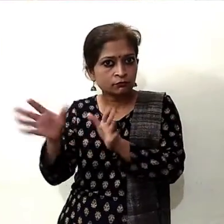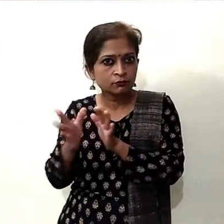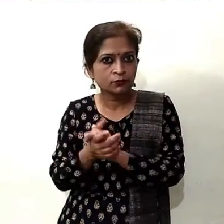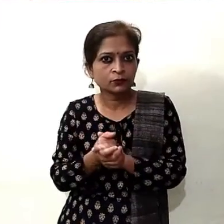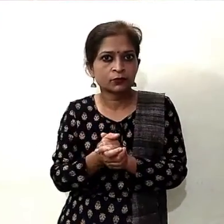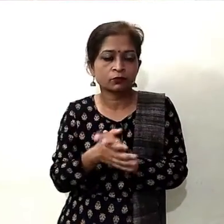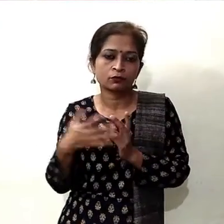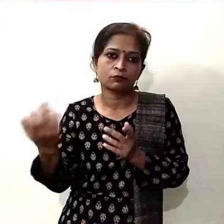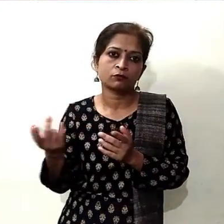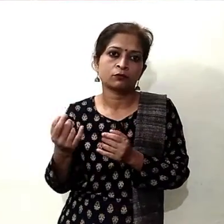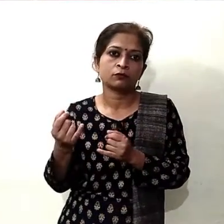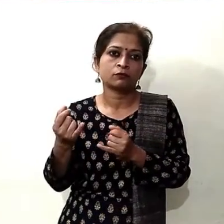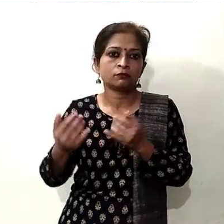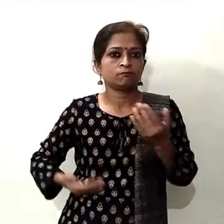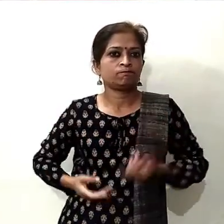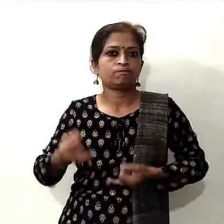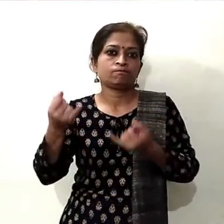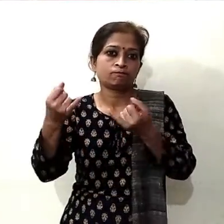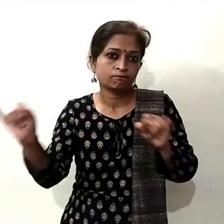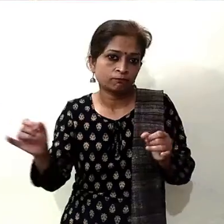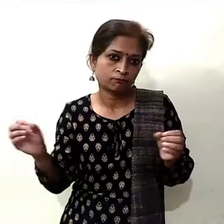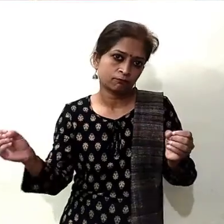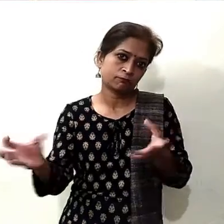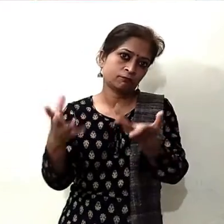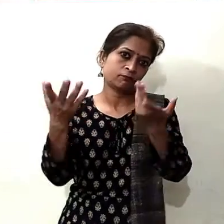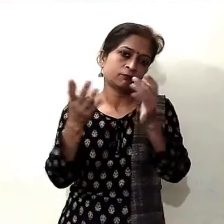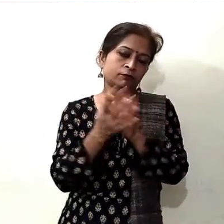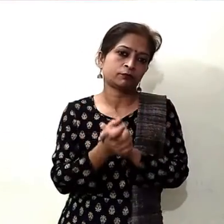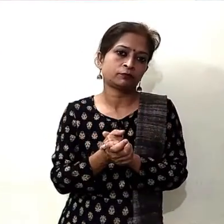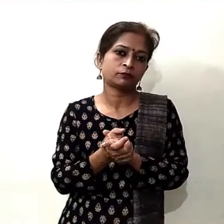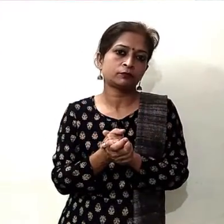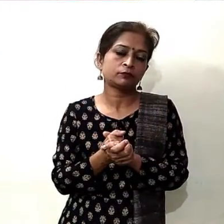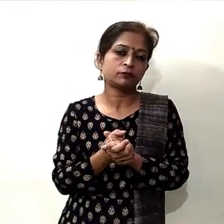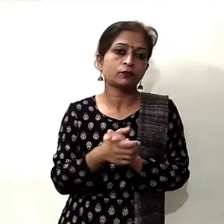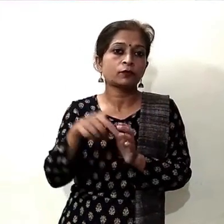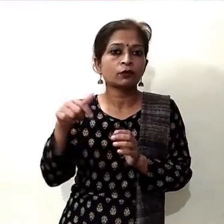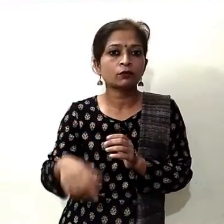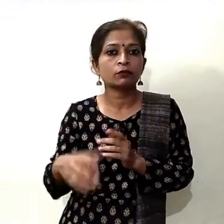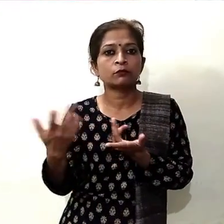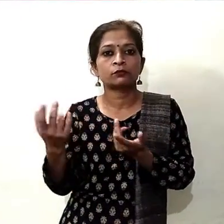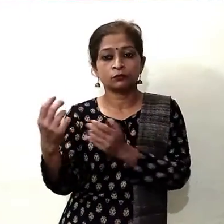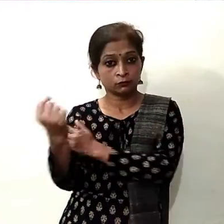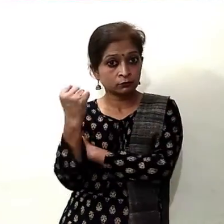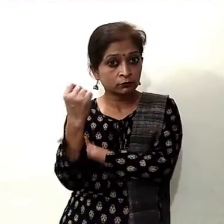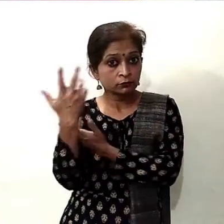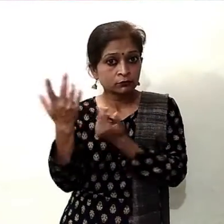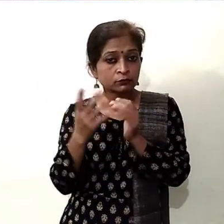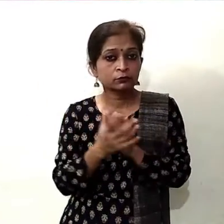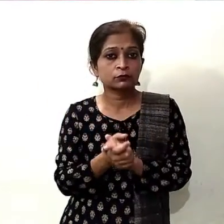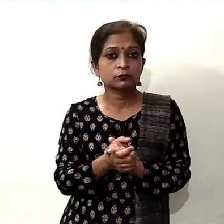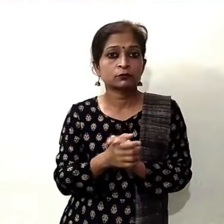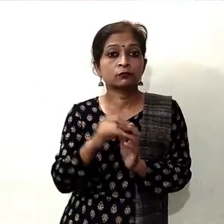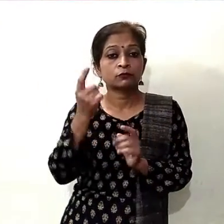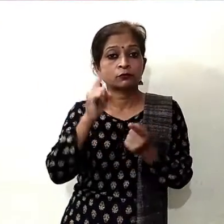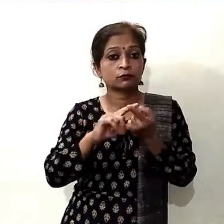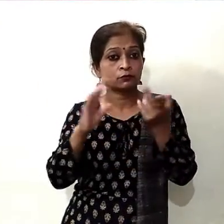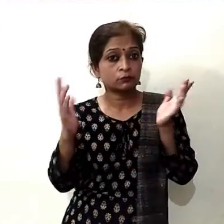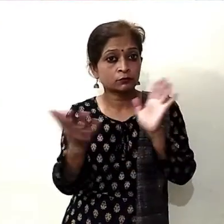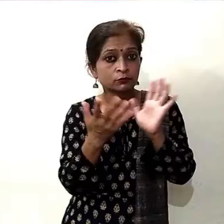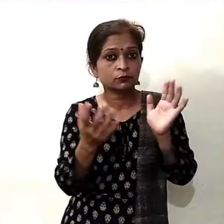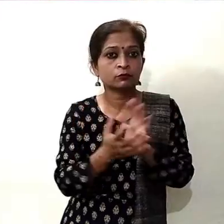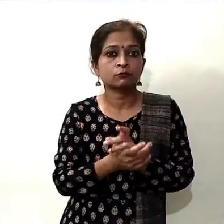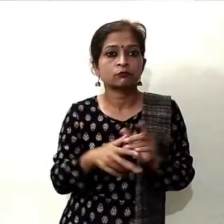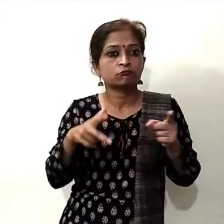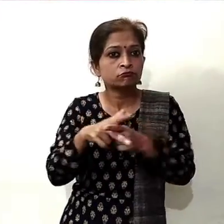असुर प्रकृतियां शुरू हो गई। और जैसे ही शक्तिवान हुआ, पहले पृथ्वी को